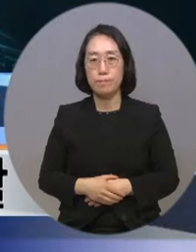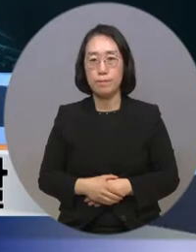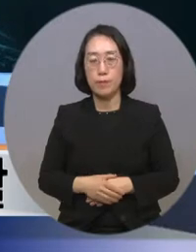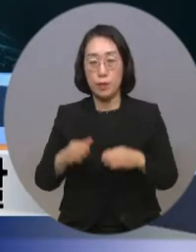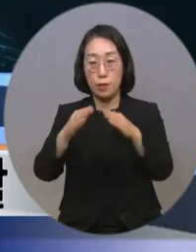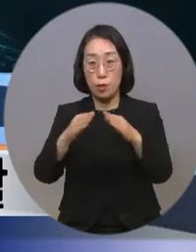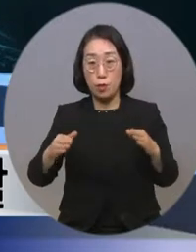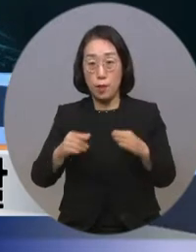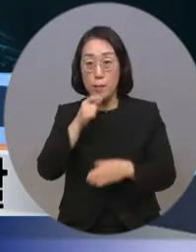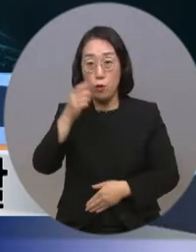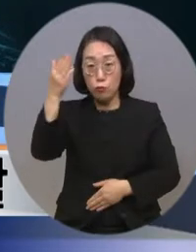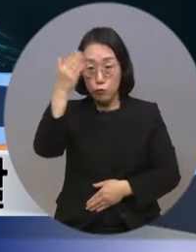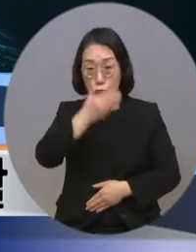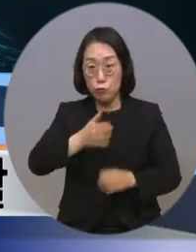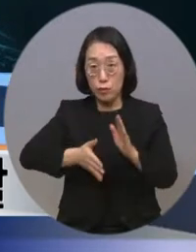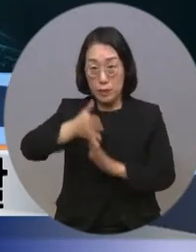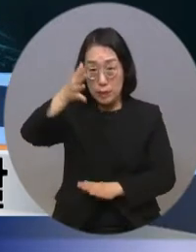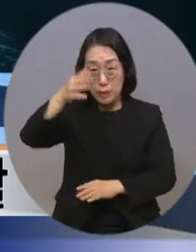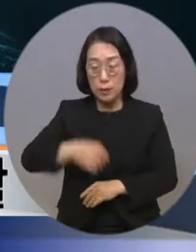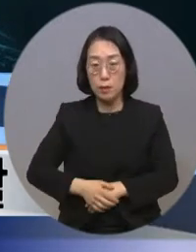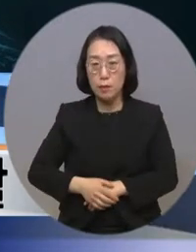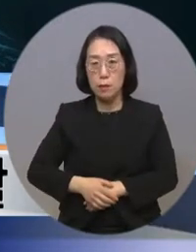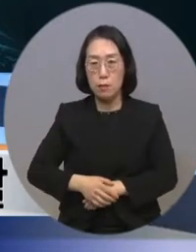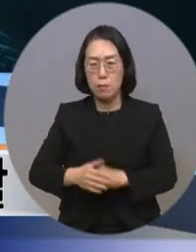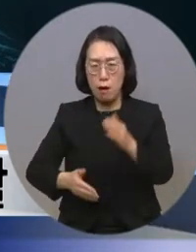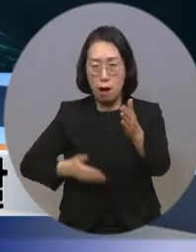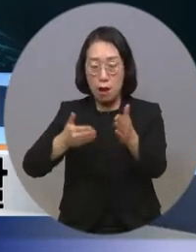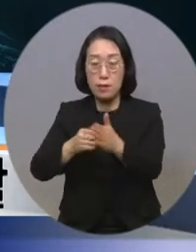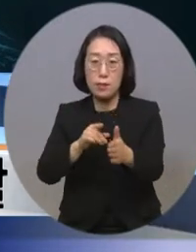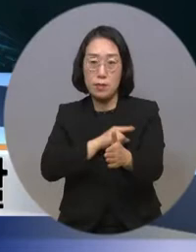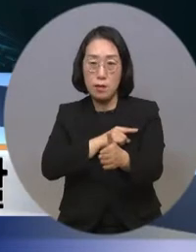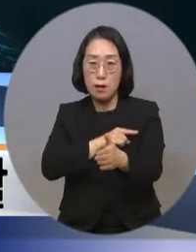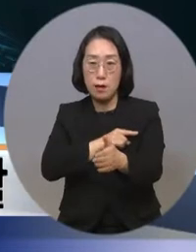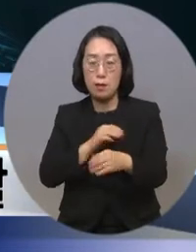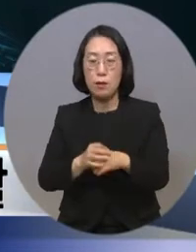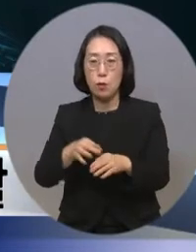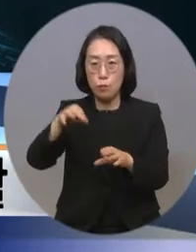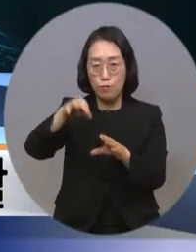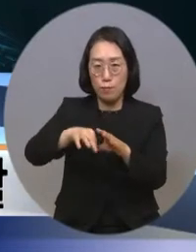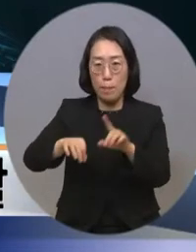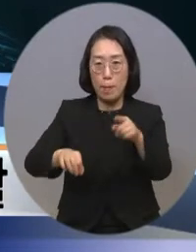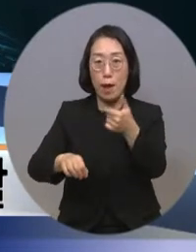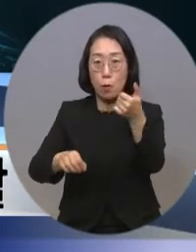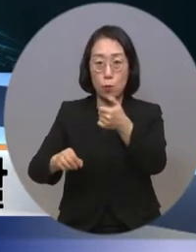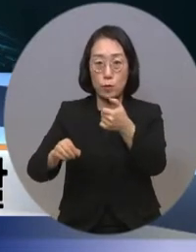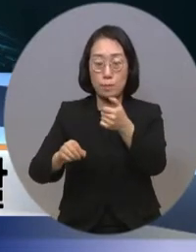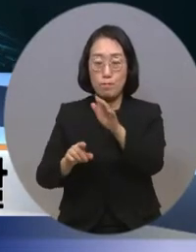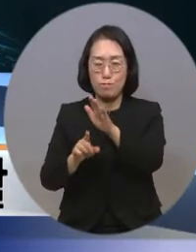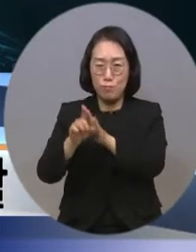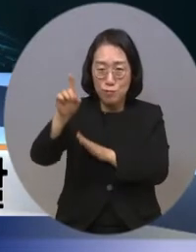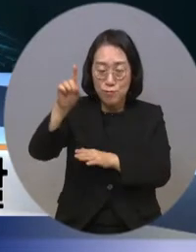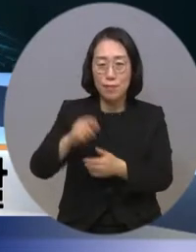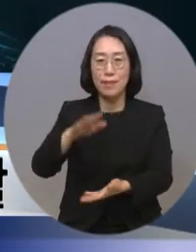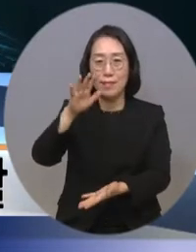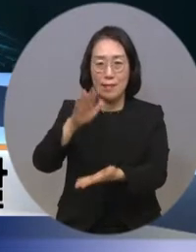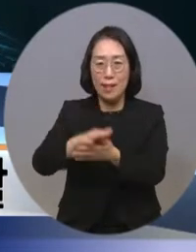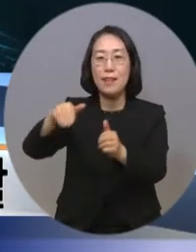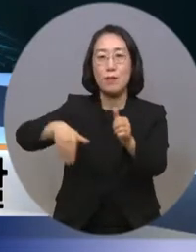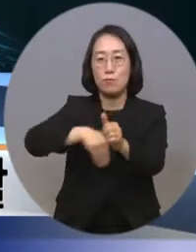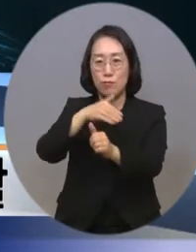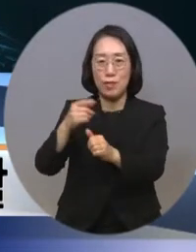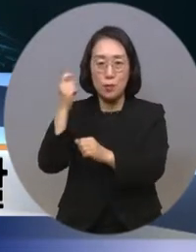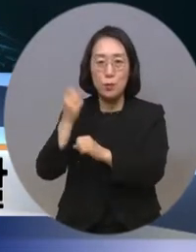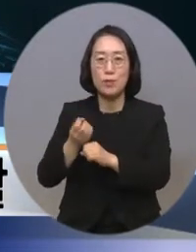전남 여수시가 한파를 뚫고 역대 최고인 150도의 사랑의 온도를 달성하며 훈훈한 이웃사랑을